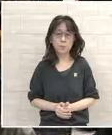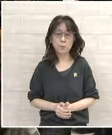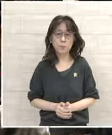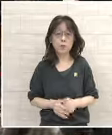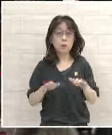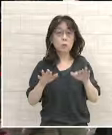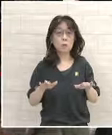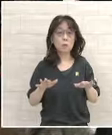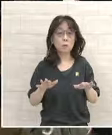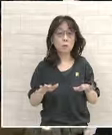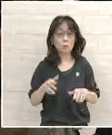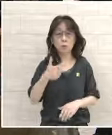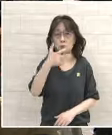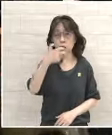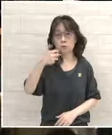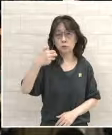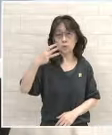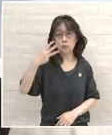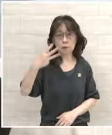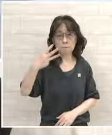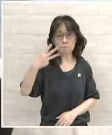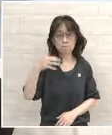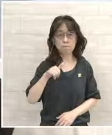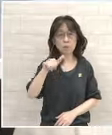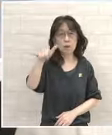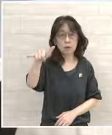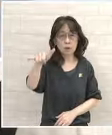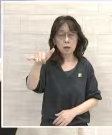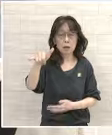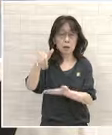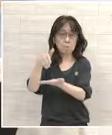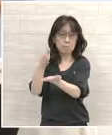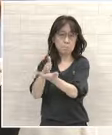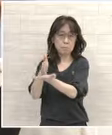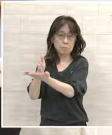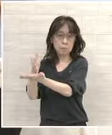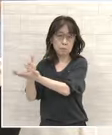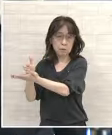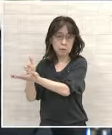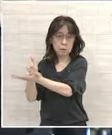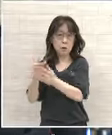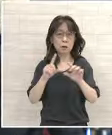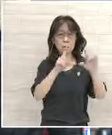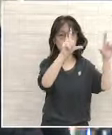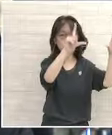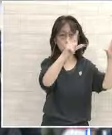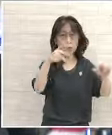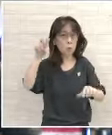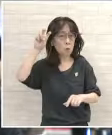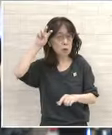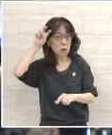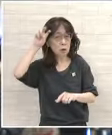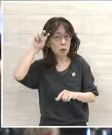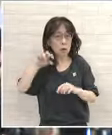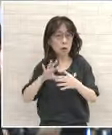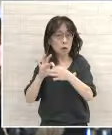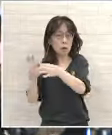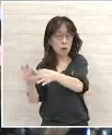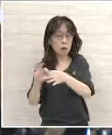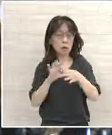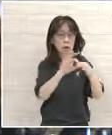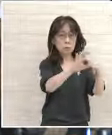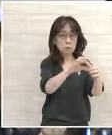今日も73便がすでに欠航となっていますが、東京や大阪などとを結ぶ一部の路線